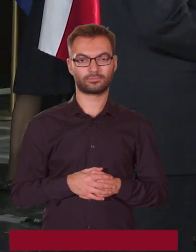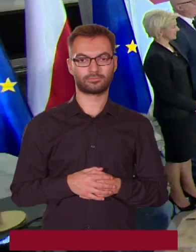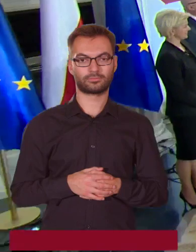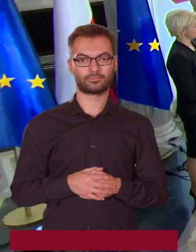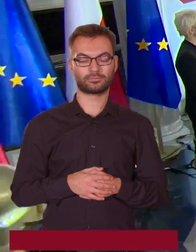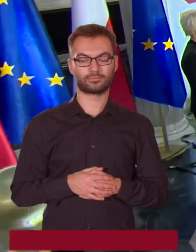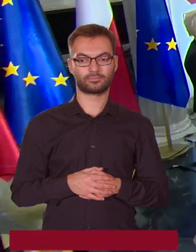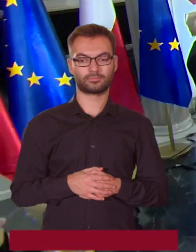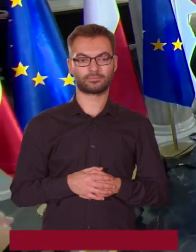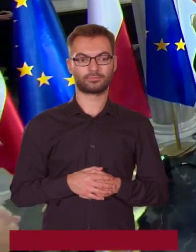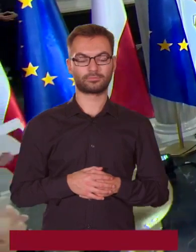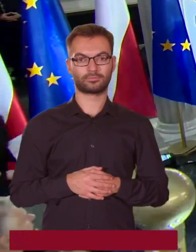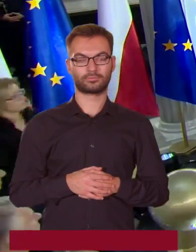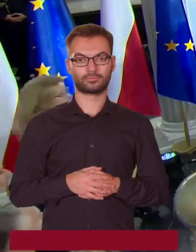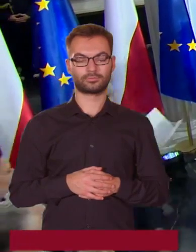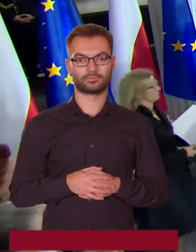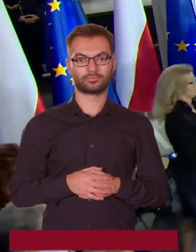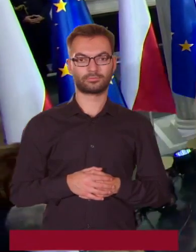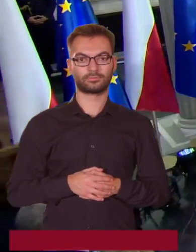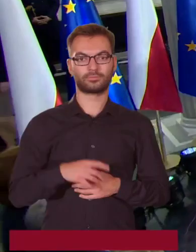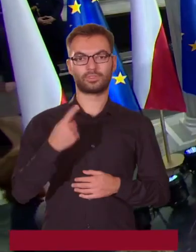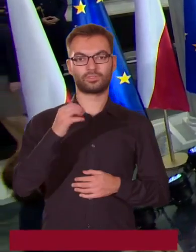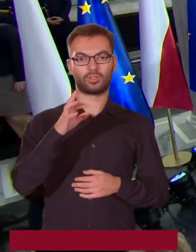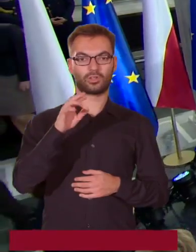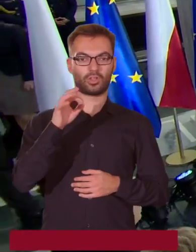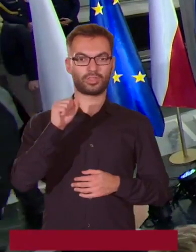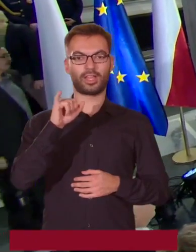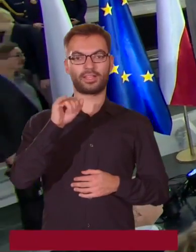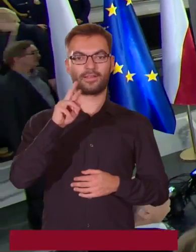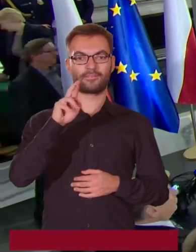Proszę panią Dorotę Irwinę Arciszewską-Mielewczyk.